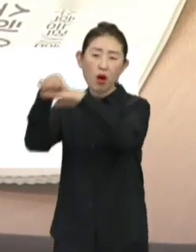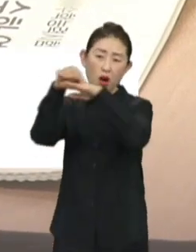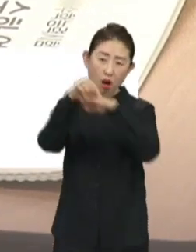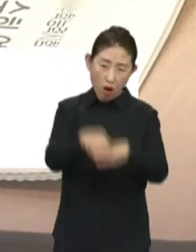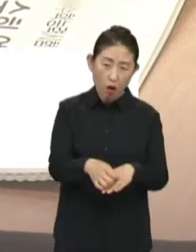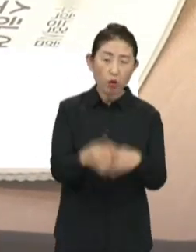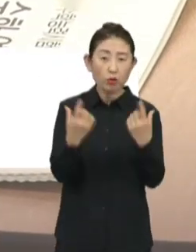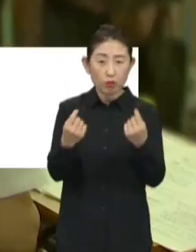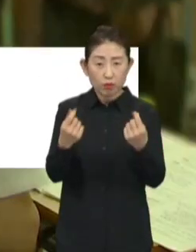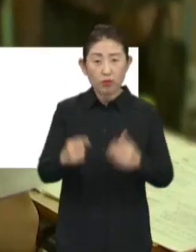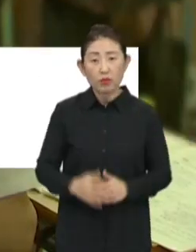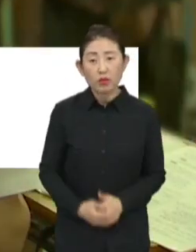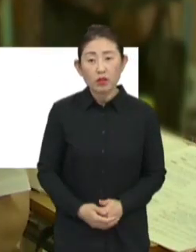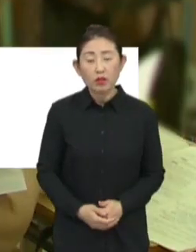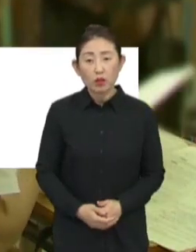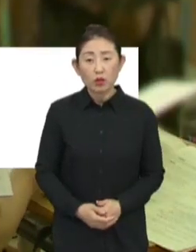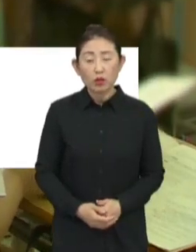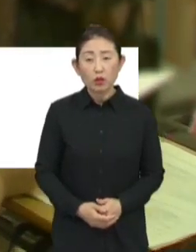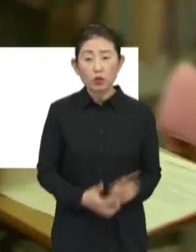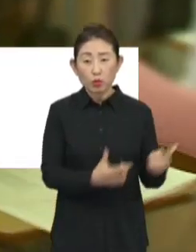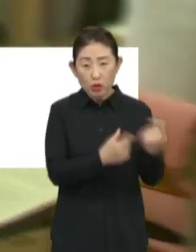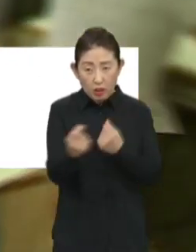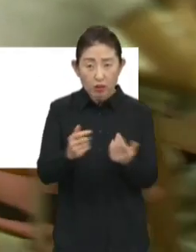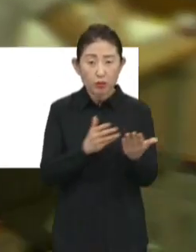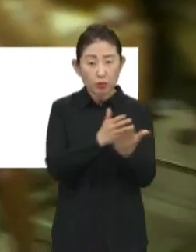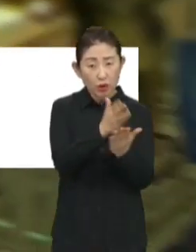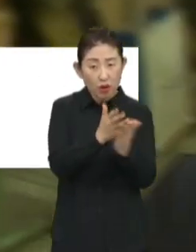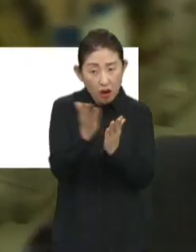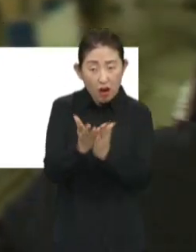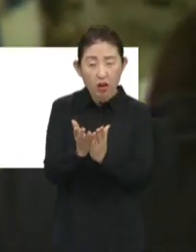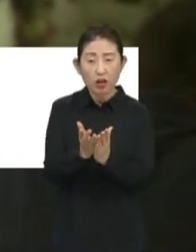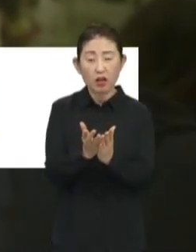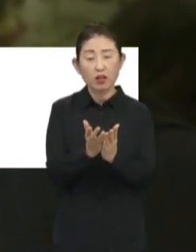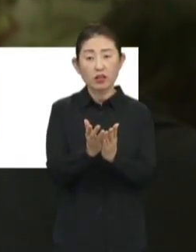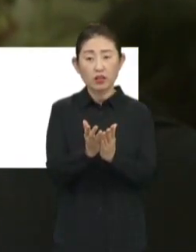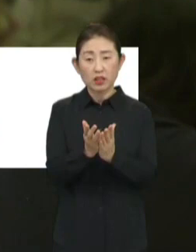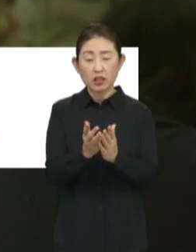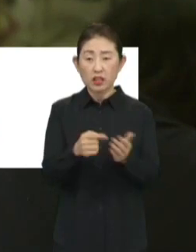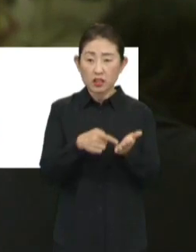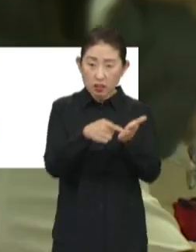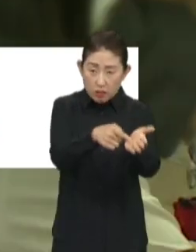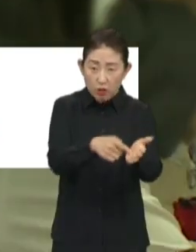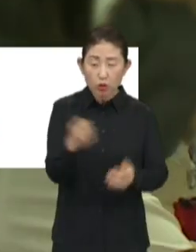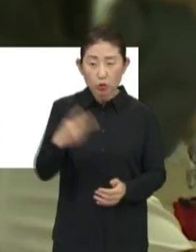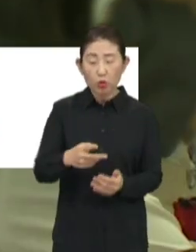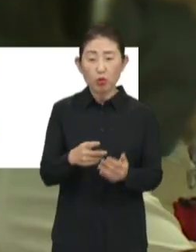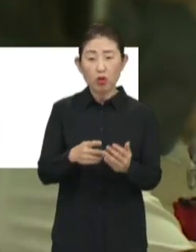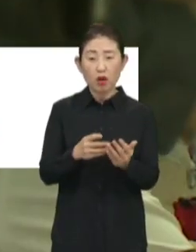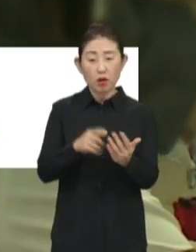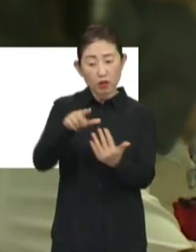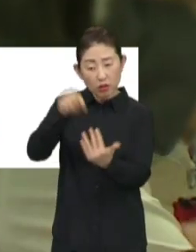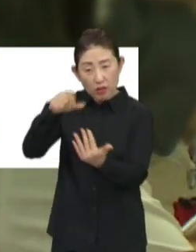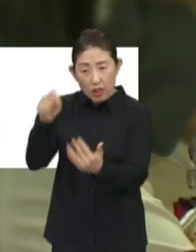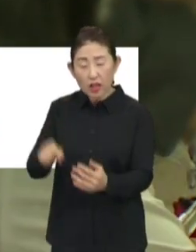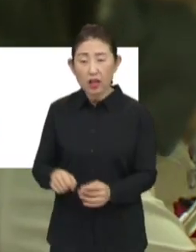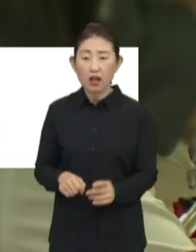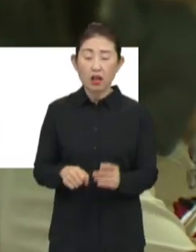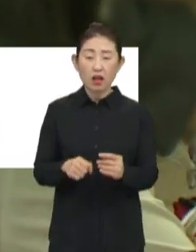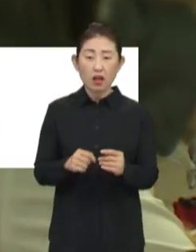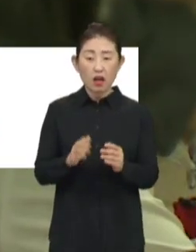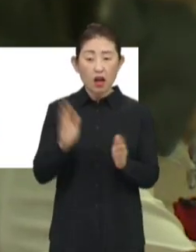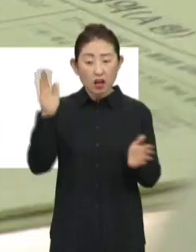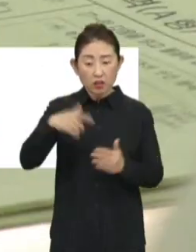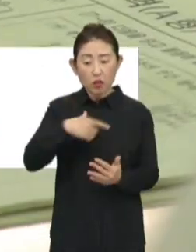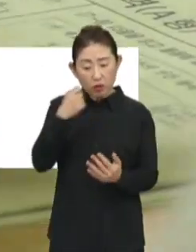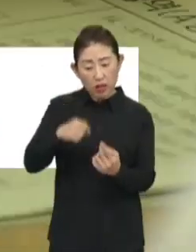등이 모두 같으며 공통과목은 영역을 선택한 모든 수험생들이 응시하고 영역별 선택 과목은 수험생 본인이